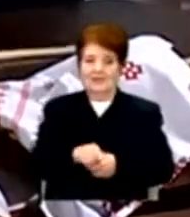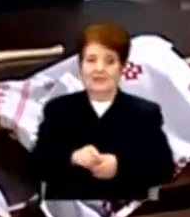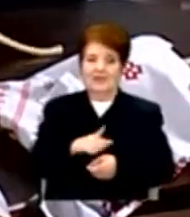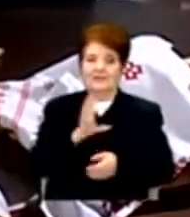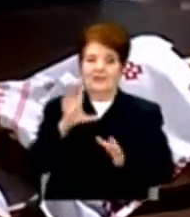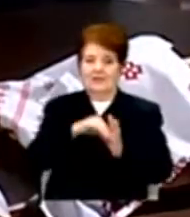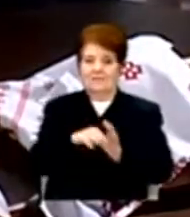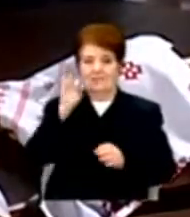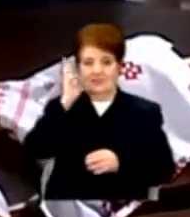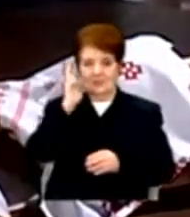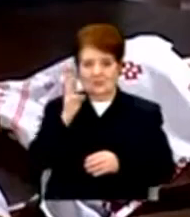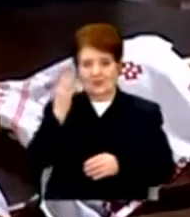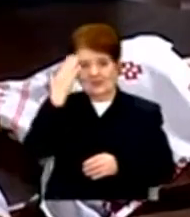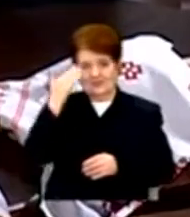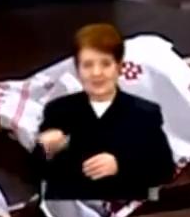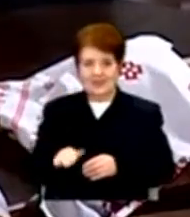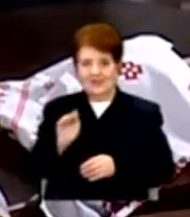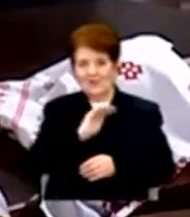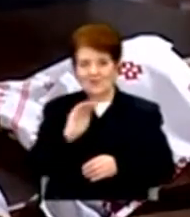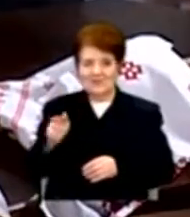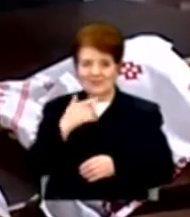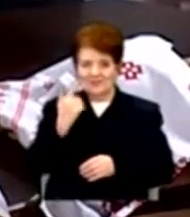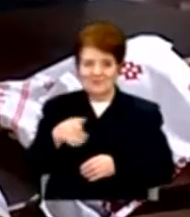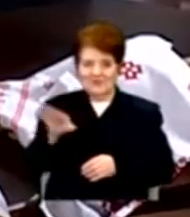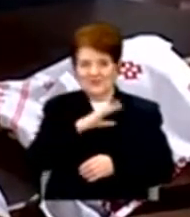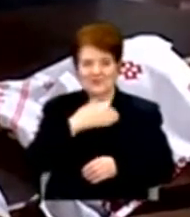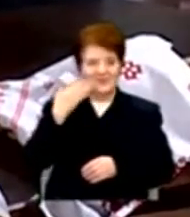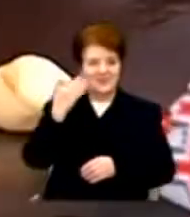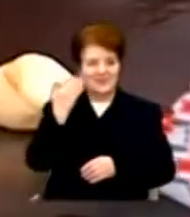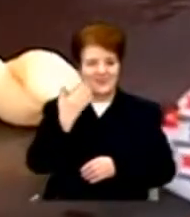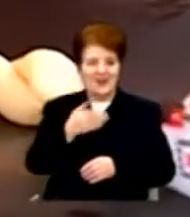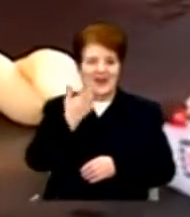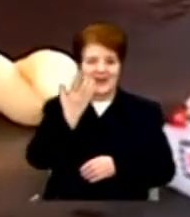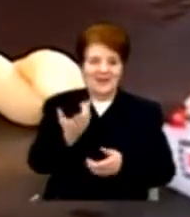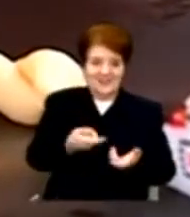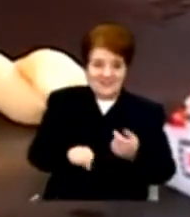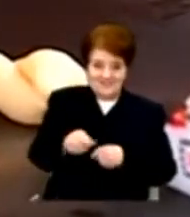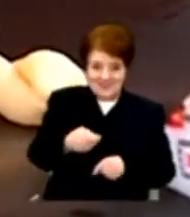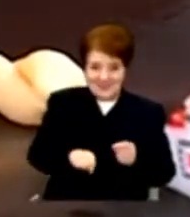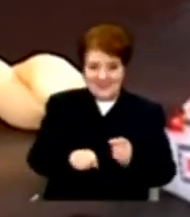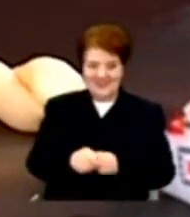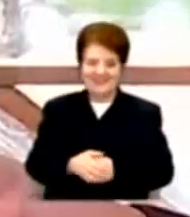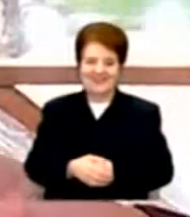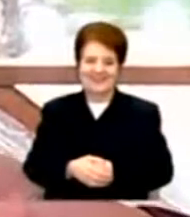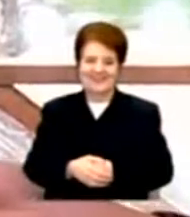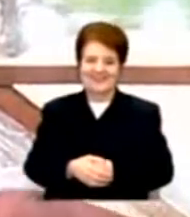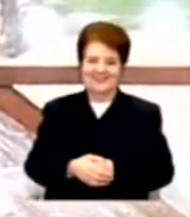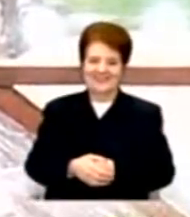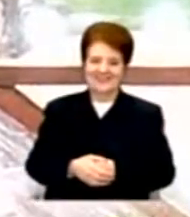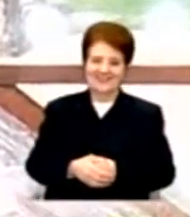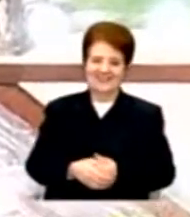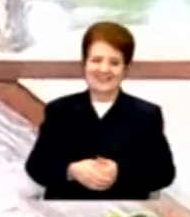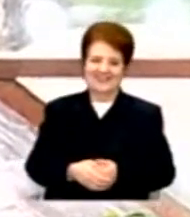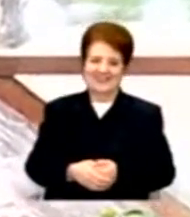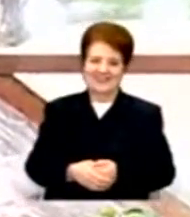și ambasadorii străini. Oficialii au recunoscut că totul părea ușor până au trebuit să împletească Crăciunei. It was indeed